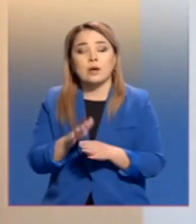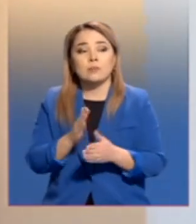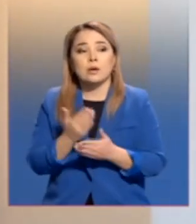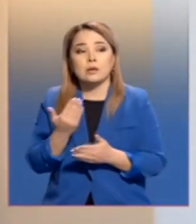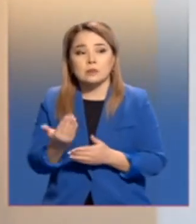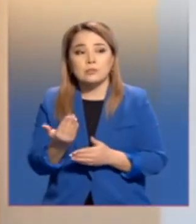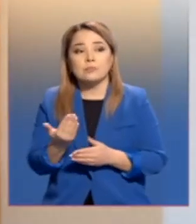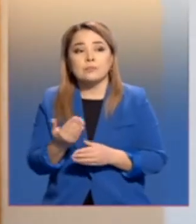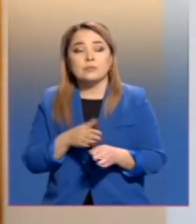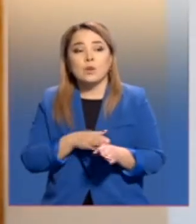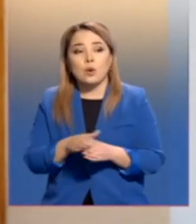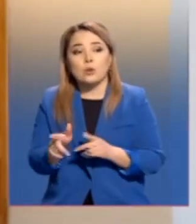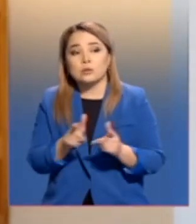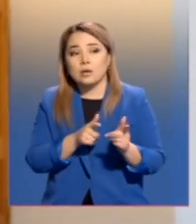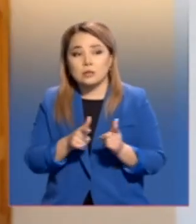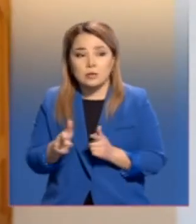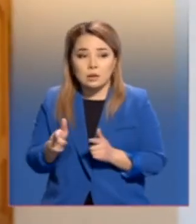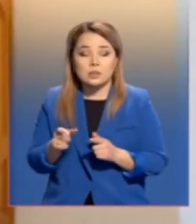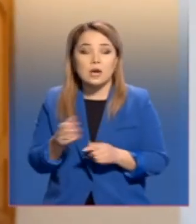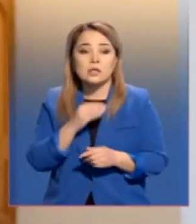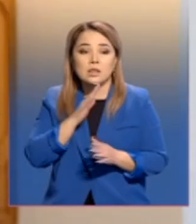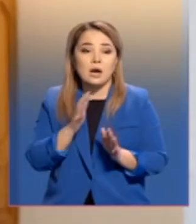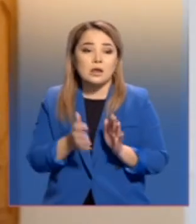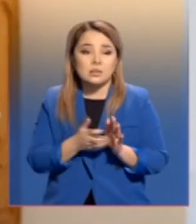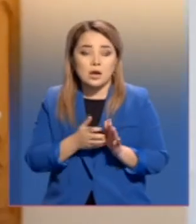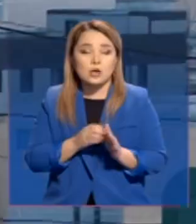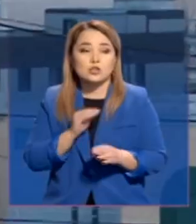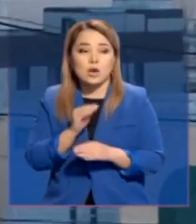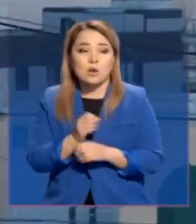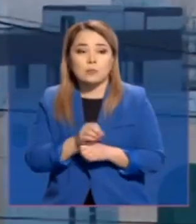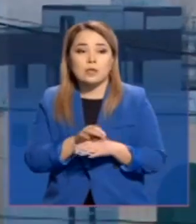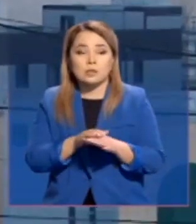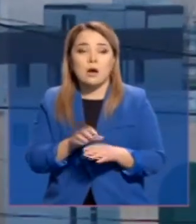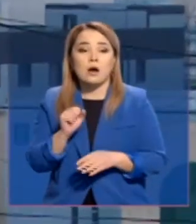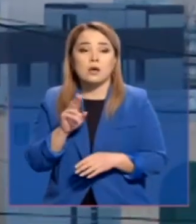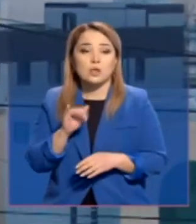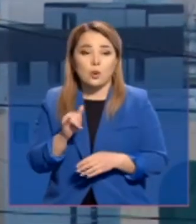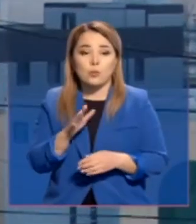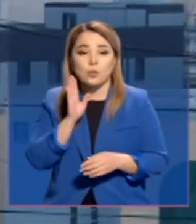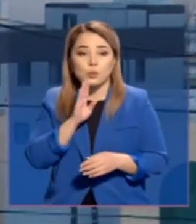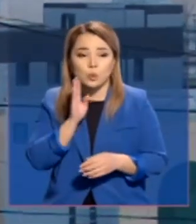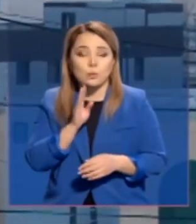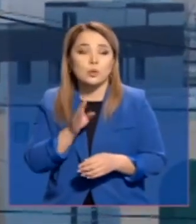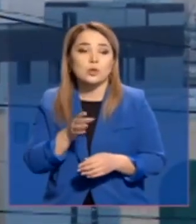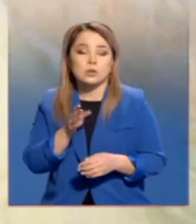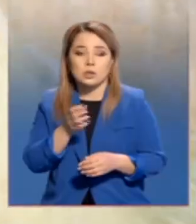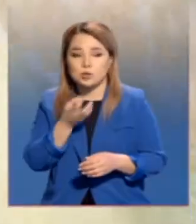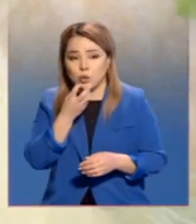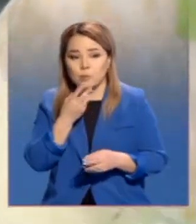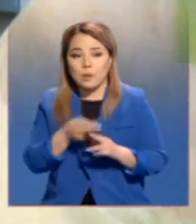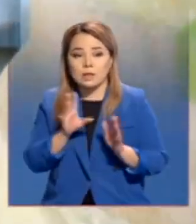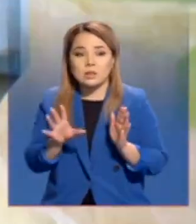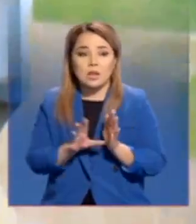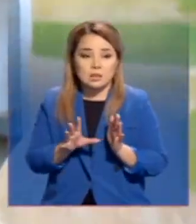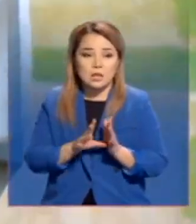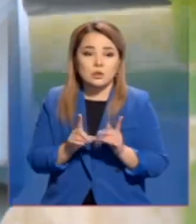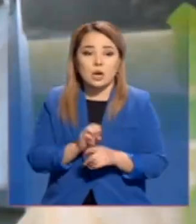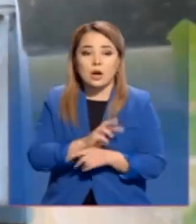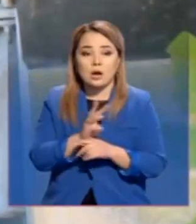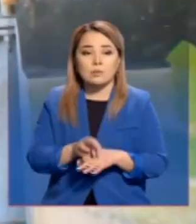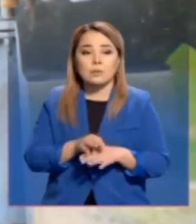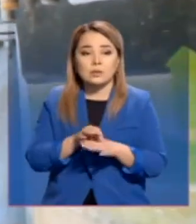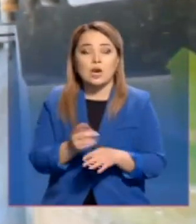кейін толықтай бұл тапшылықты жабатын болады. Ақтауды сумен, жылумен және электр энергиясымен